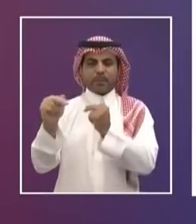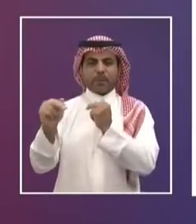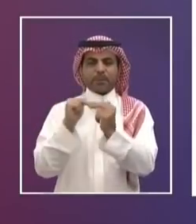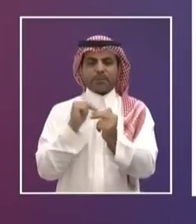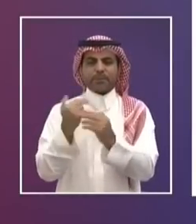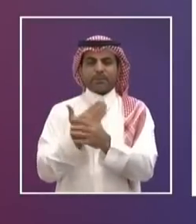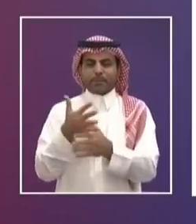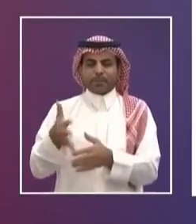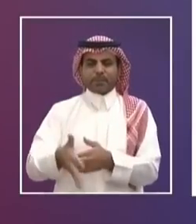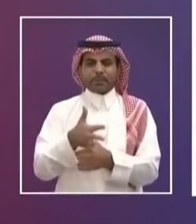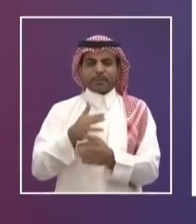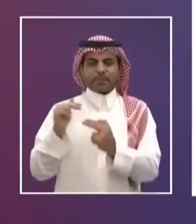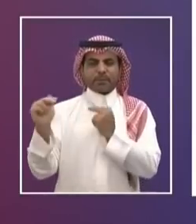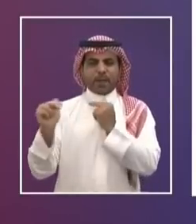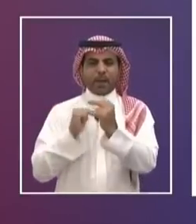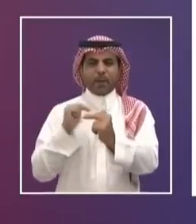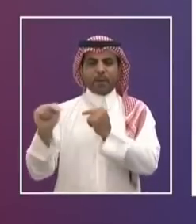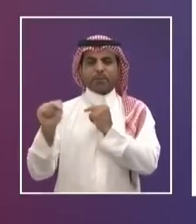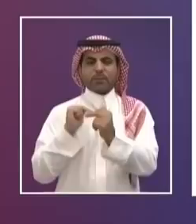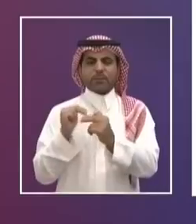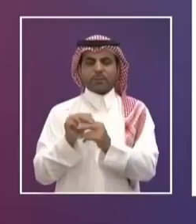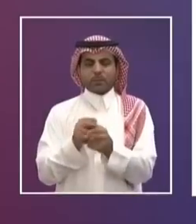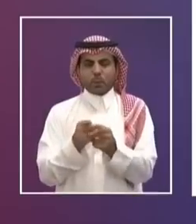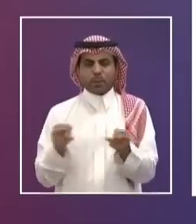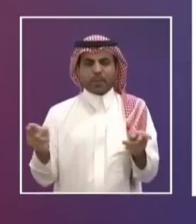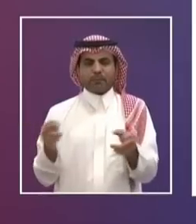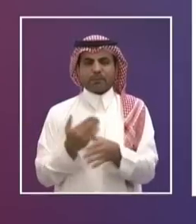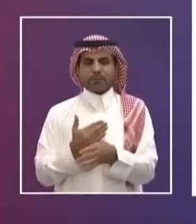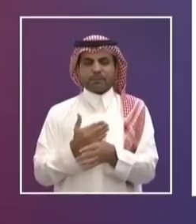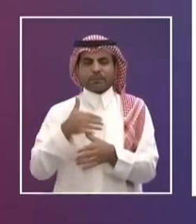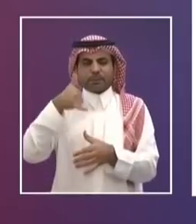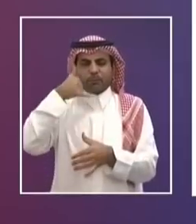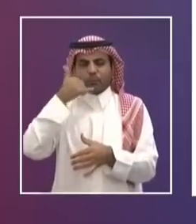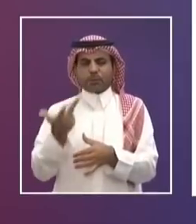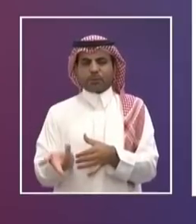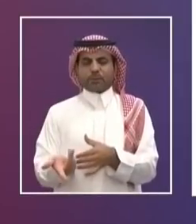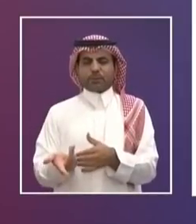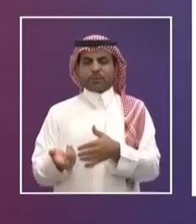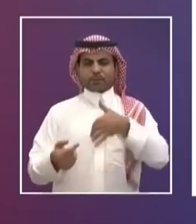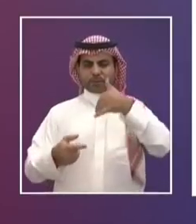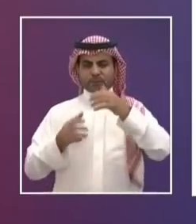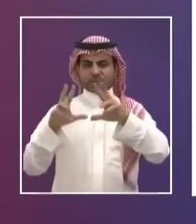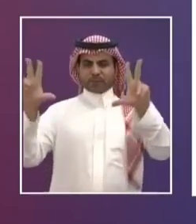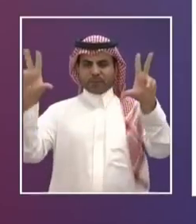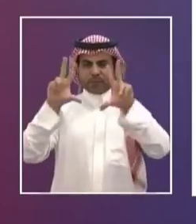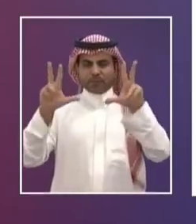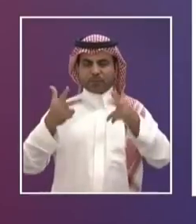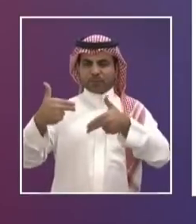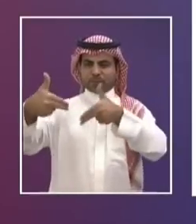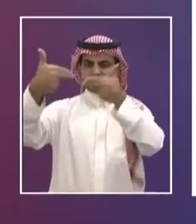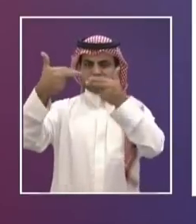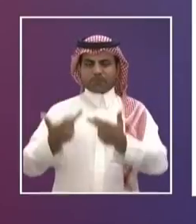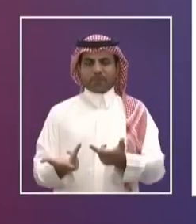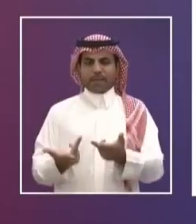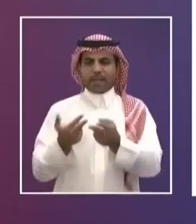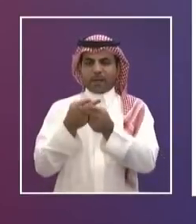الأطفال بالقنوات المختلفة، بالتليفون، شاشات